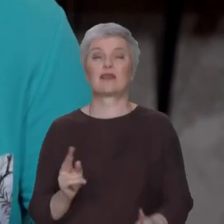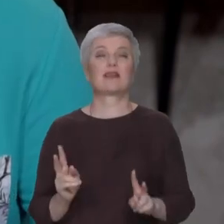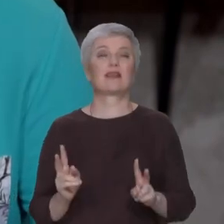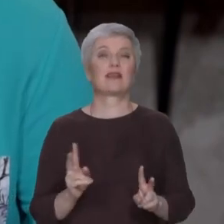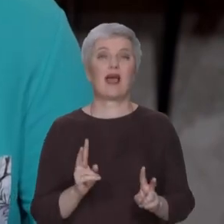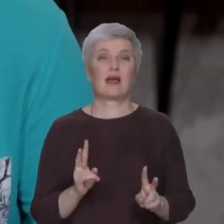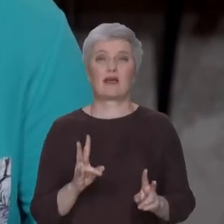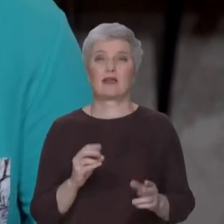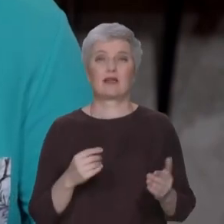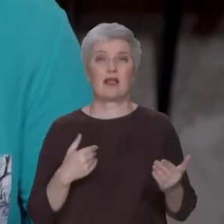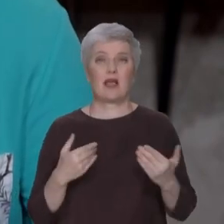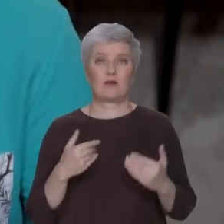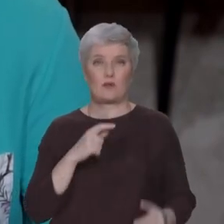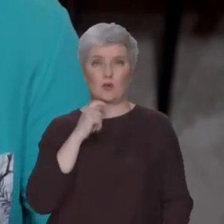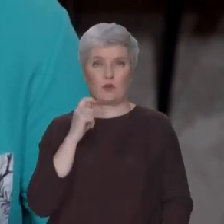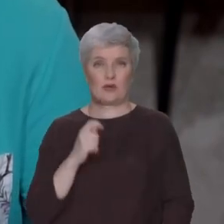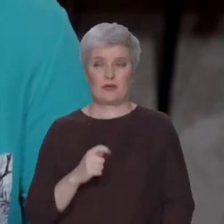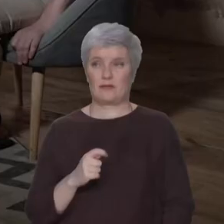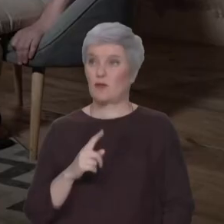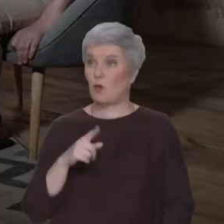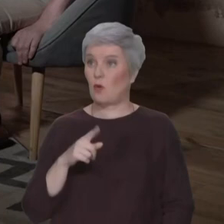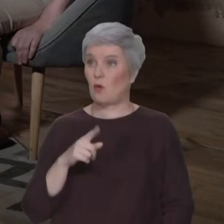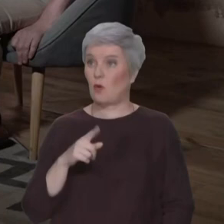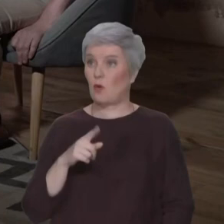є, ну, не Україна.